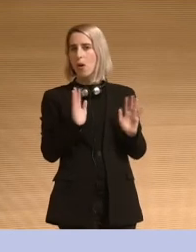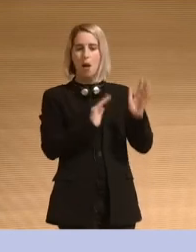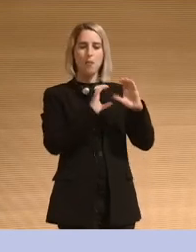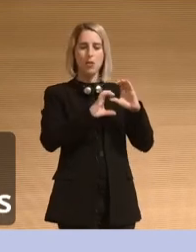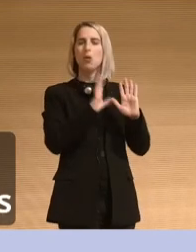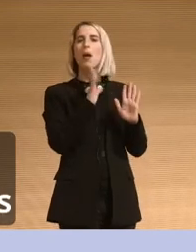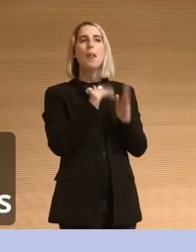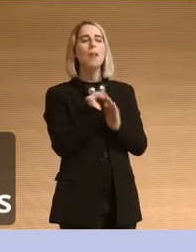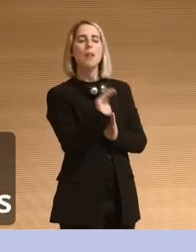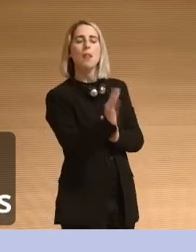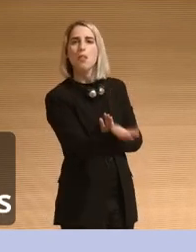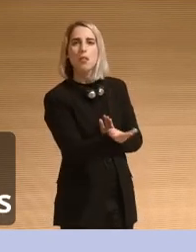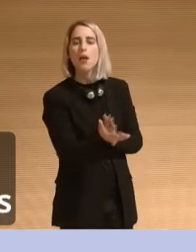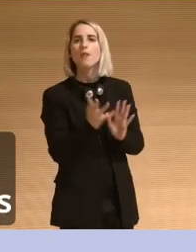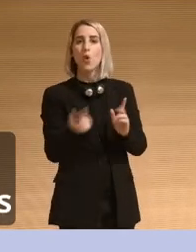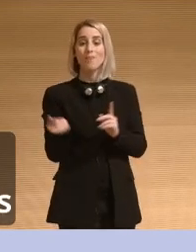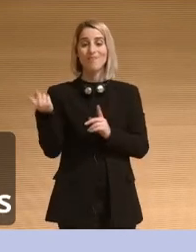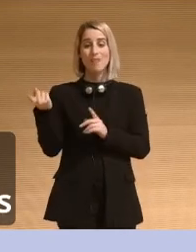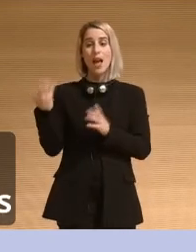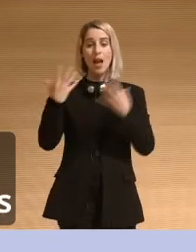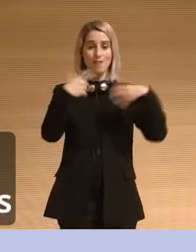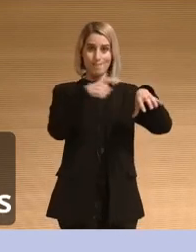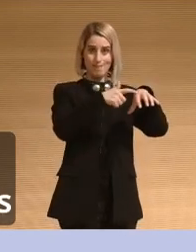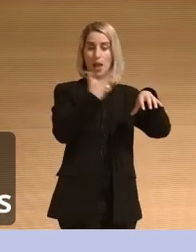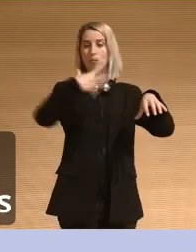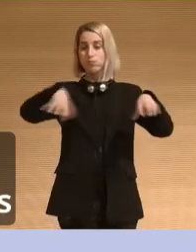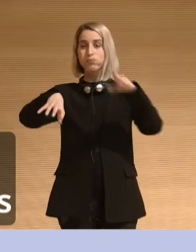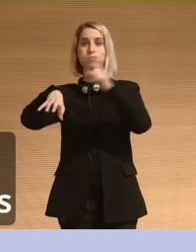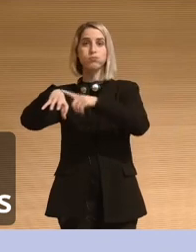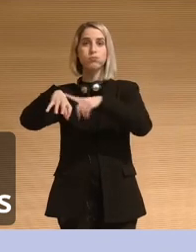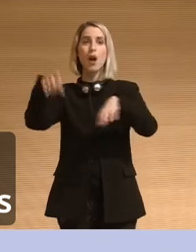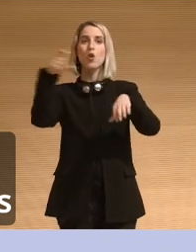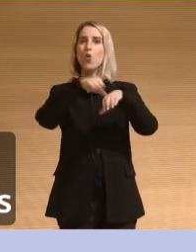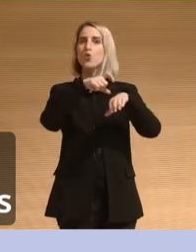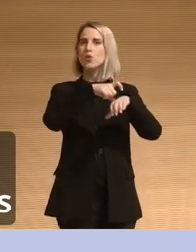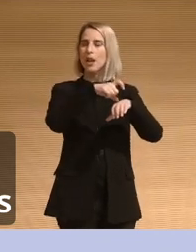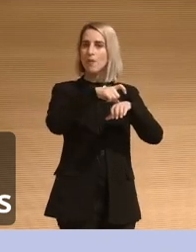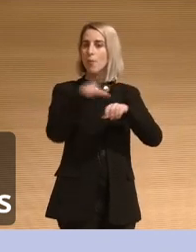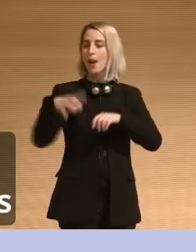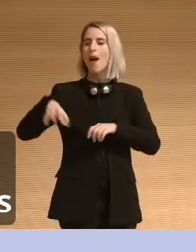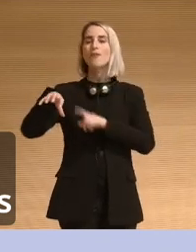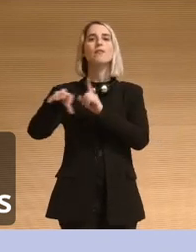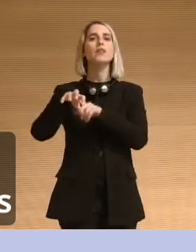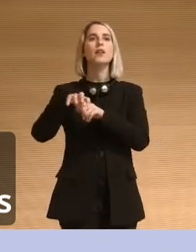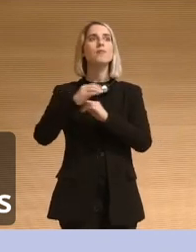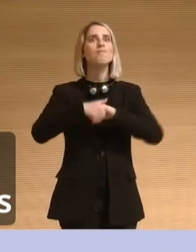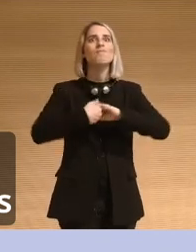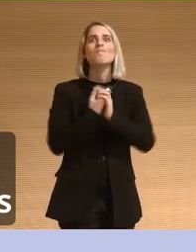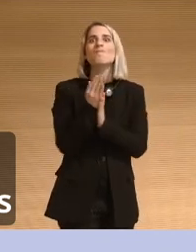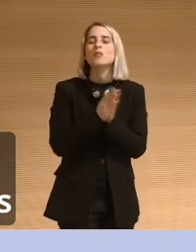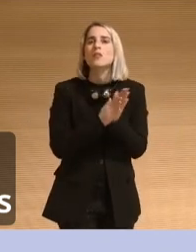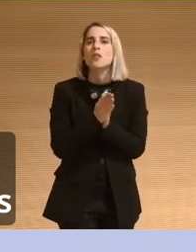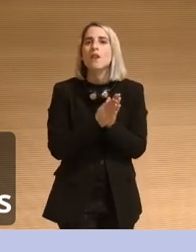αυτή. Και υπάρχουν και εκείνοι οι νοσηλευόμενοι και νοσηλευόμενες που δείχνουν ένα ιδιαίτερο